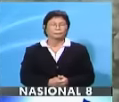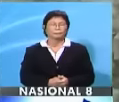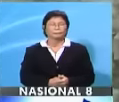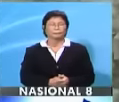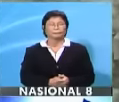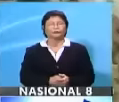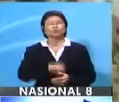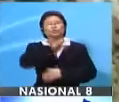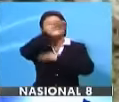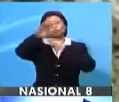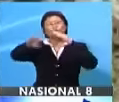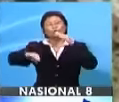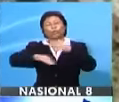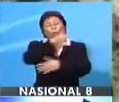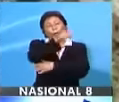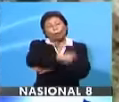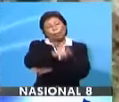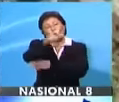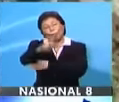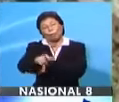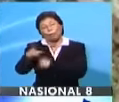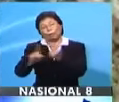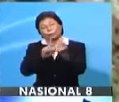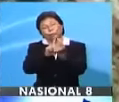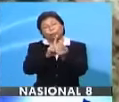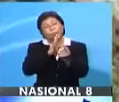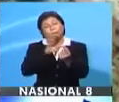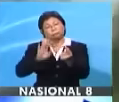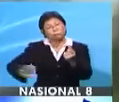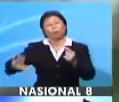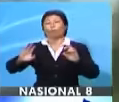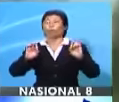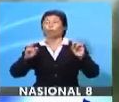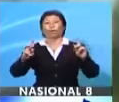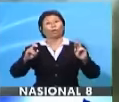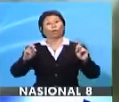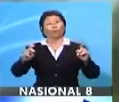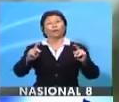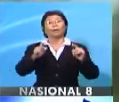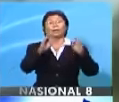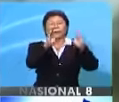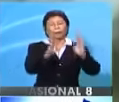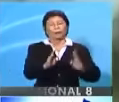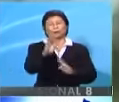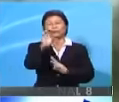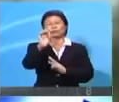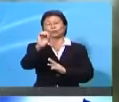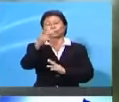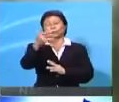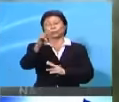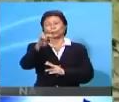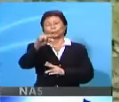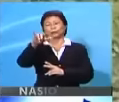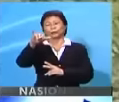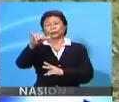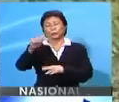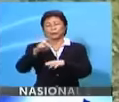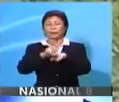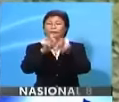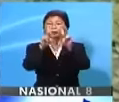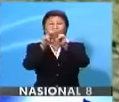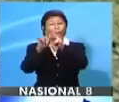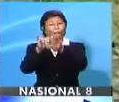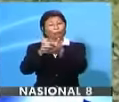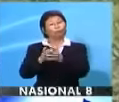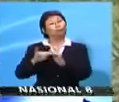Sementara itu, rata-rata penduduk yang ditemui berkata mereka tiada masalah jika mayat etnik Rohingya itu dikebumikan di masjid kampung berkenaan.